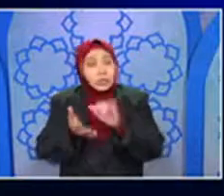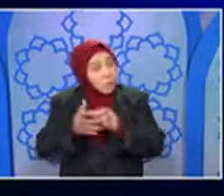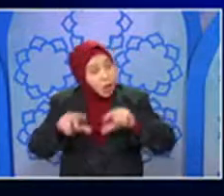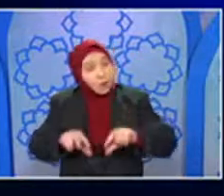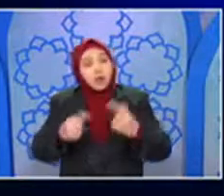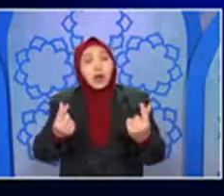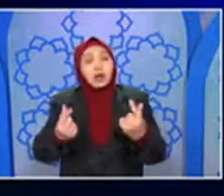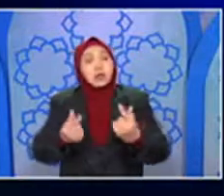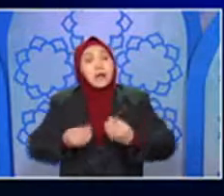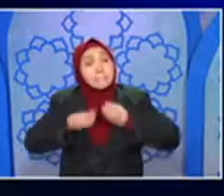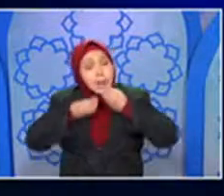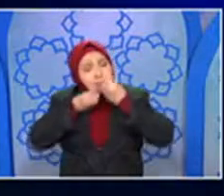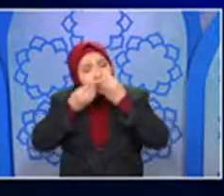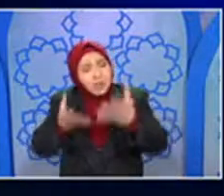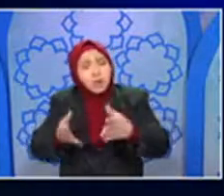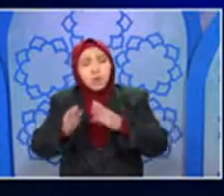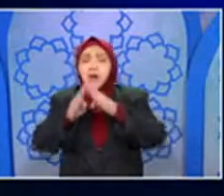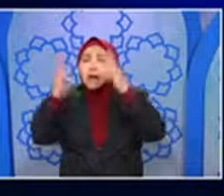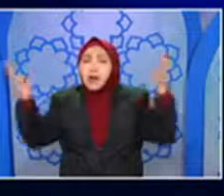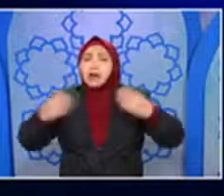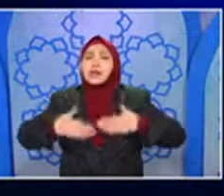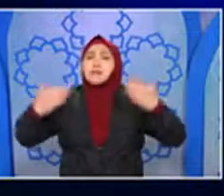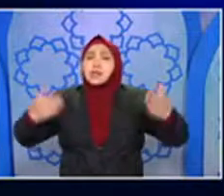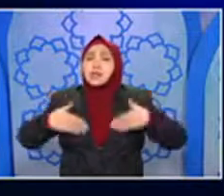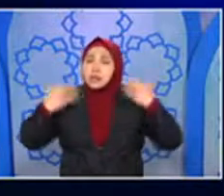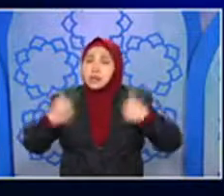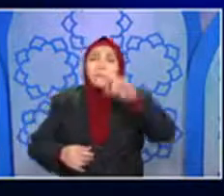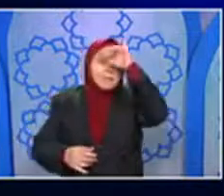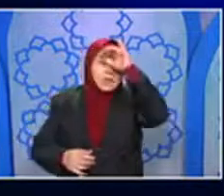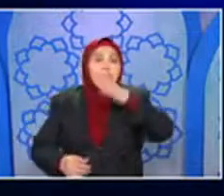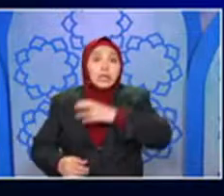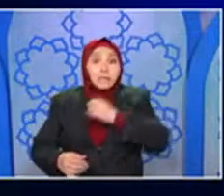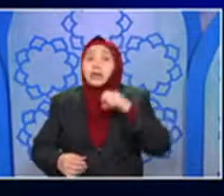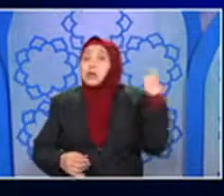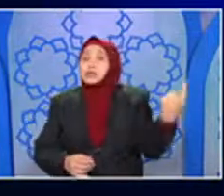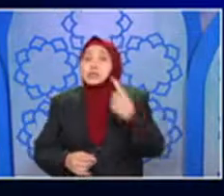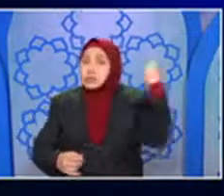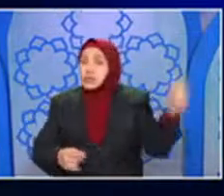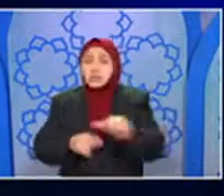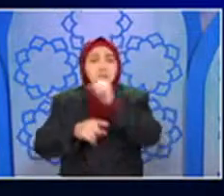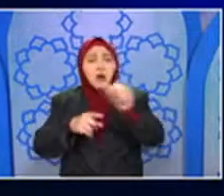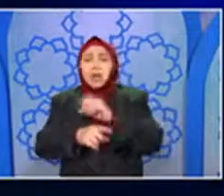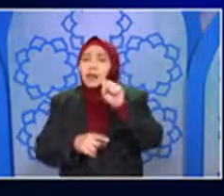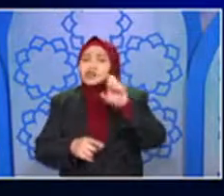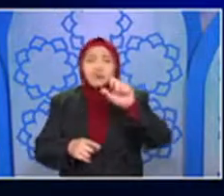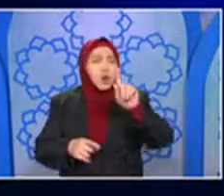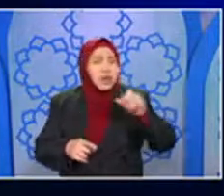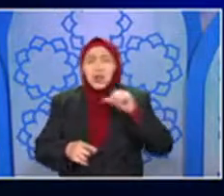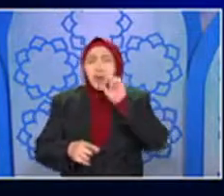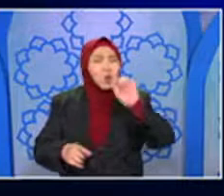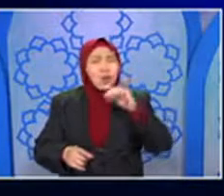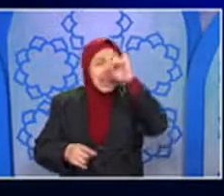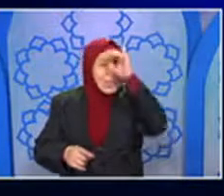yang memberi kabar gembira kepada tuan-tuan yang beriman, yang sentiasa beramal soleh. Jangan sekadar beriman tetapi tidak